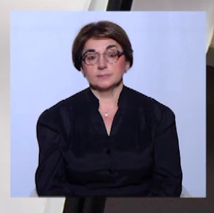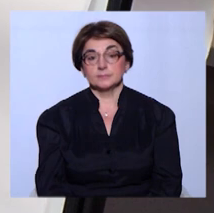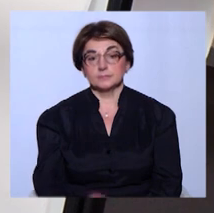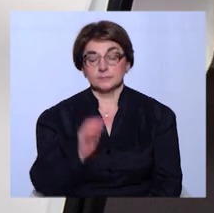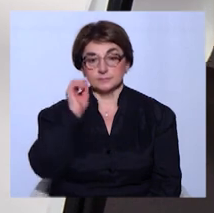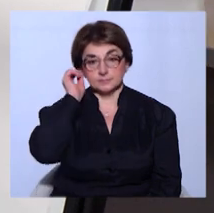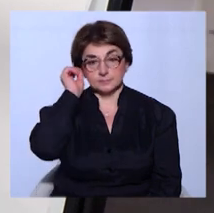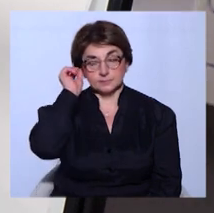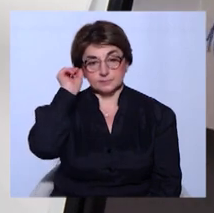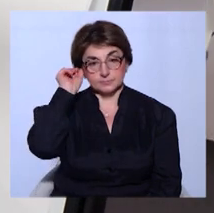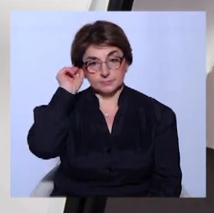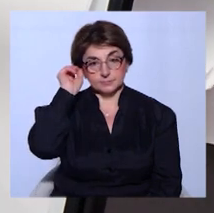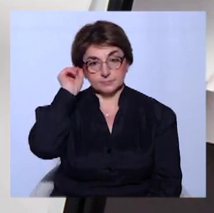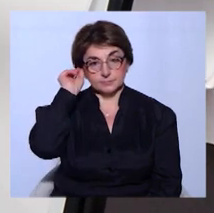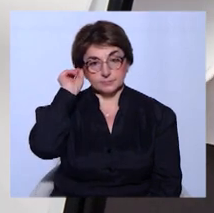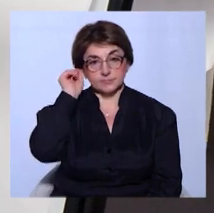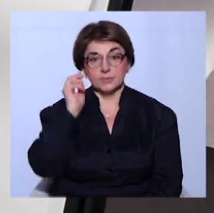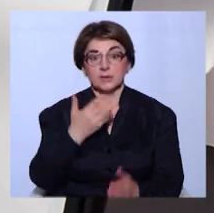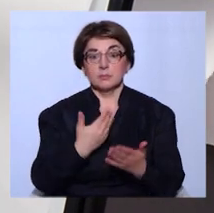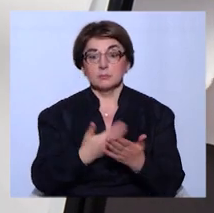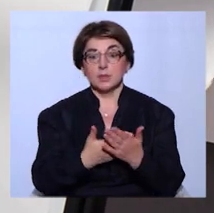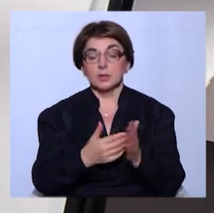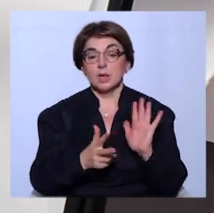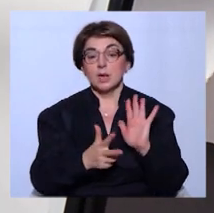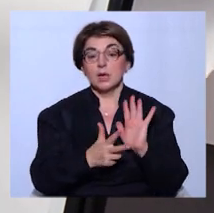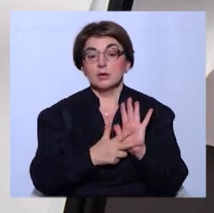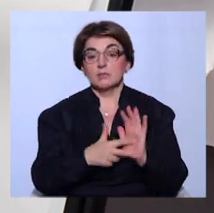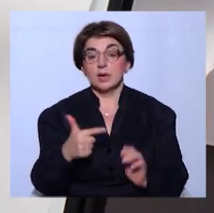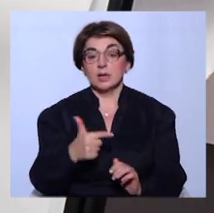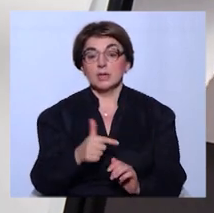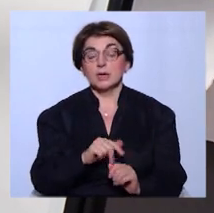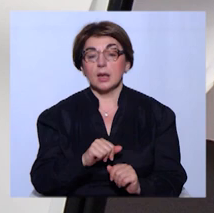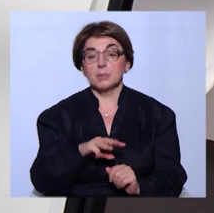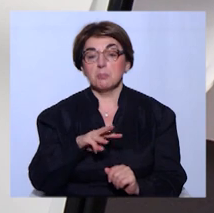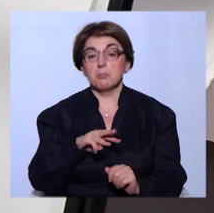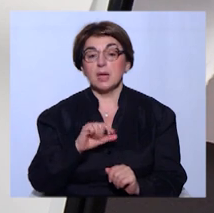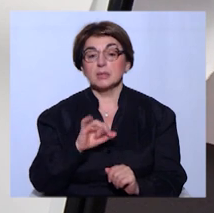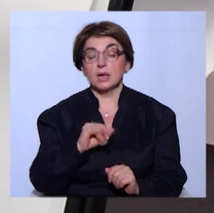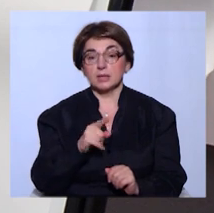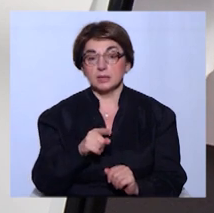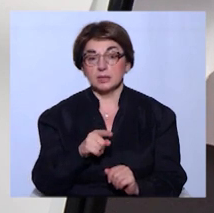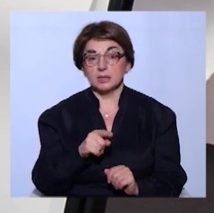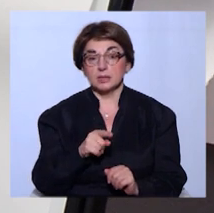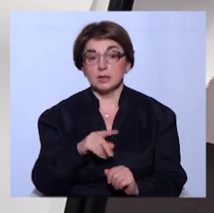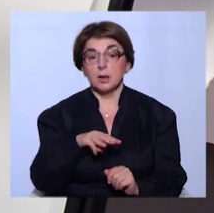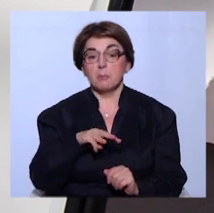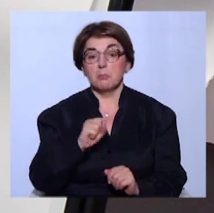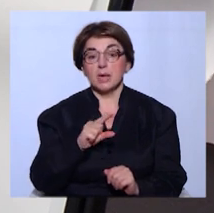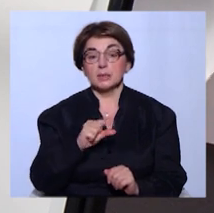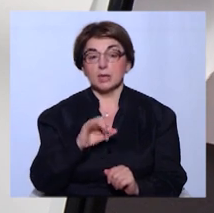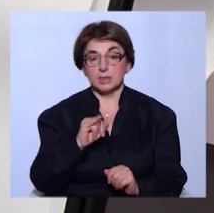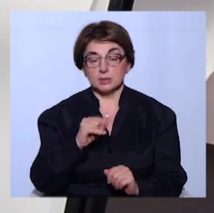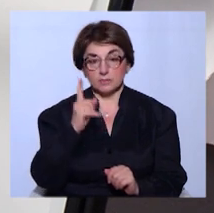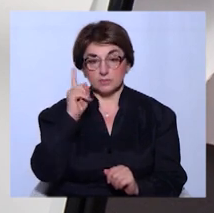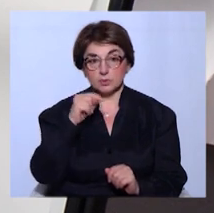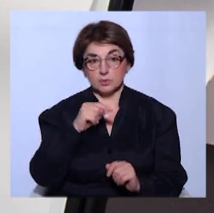მოცემული მაქვს 8 გრამი მეთანის მოცულობა, იპოვეთო მეკითხებიან. მეთანი ფორმულით არის